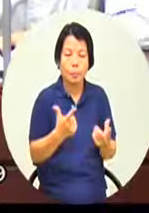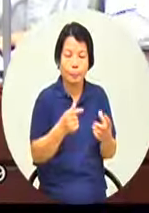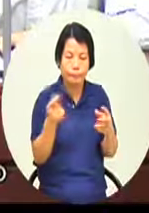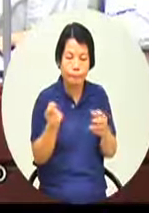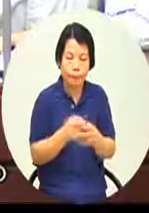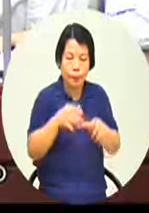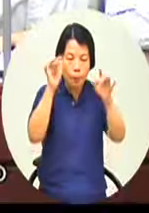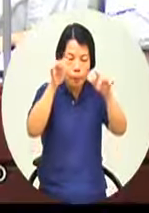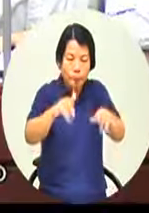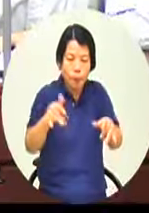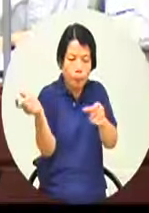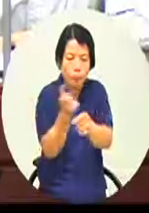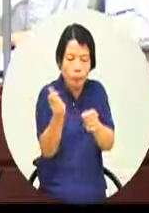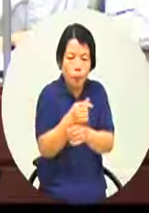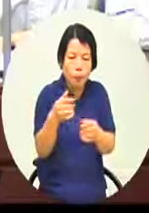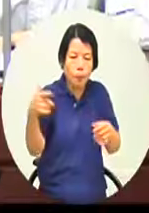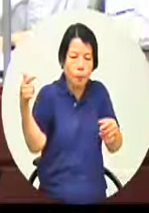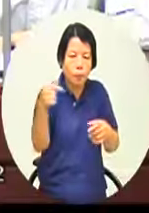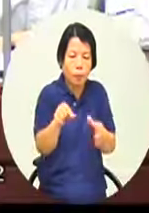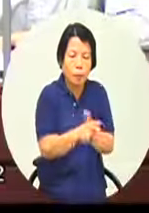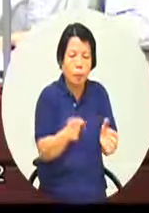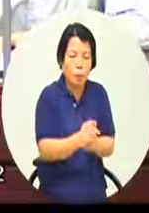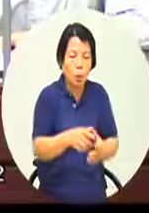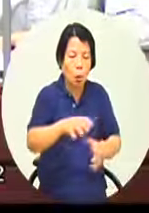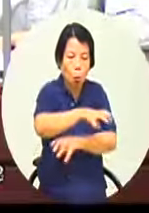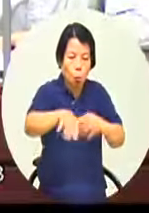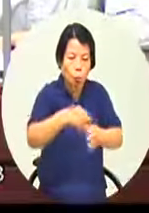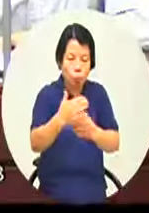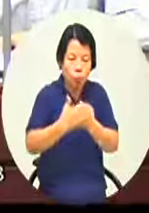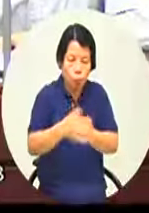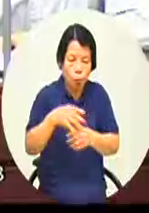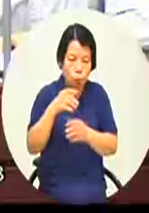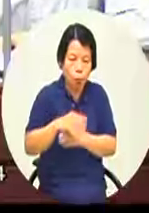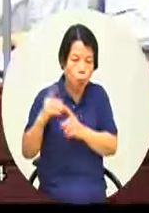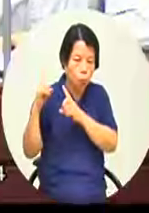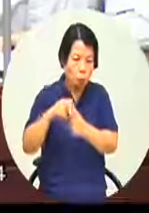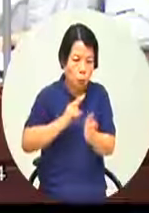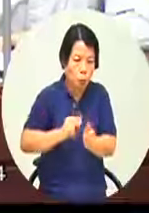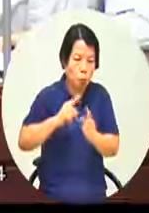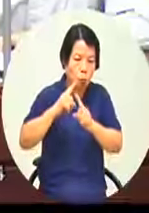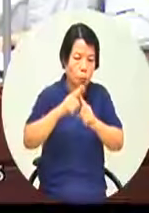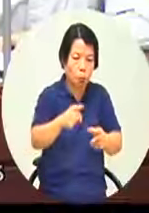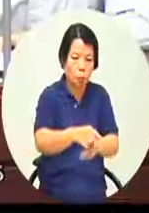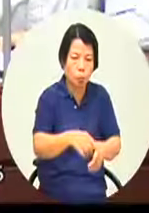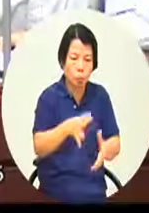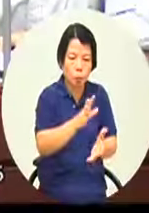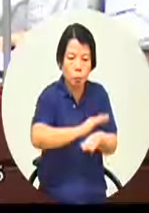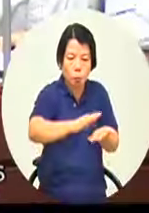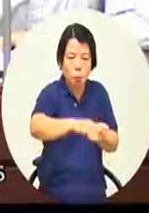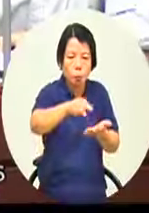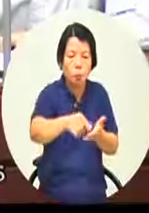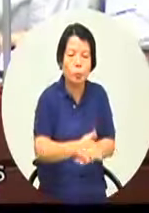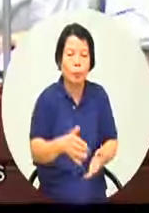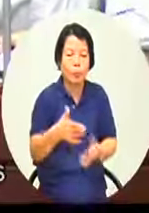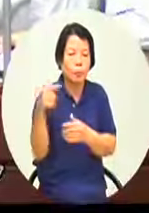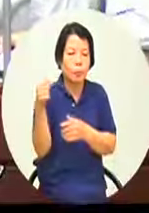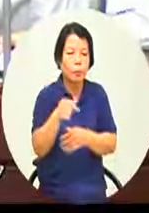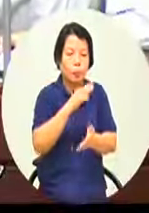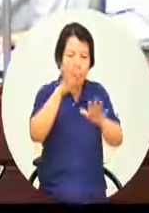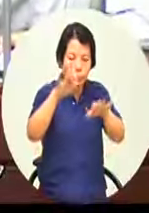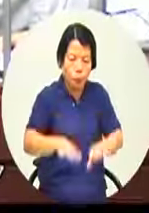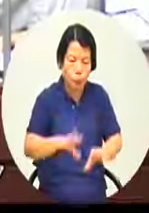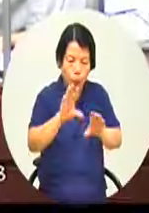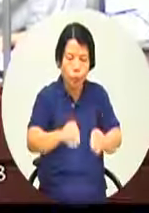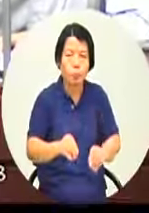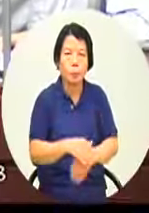以后，我们环保局的同仁去现场做了排除，所以很多的这个积水原因呢，还是要跟议员报告哈。它并不是